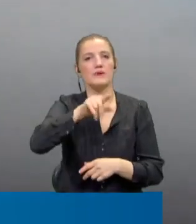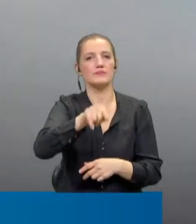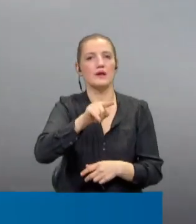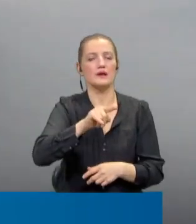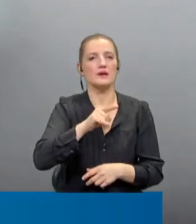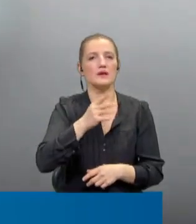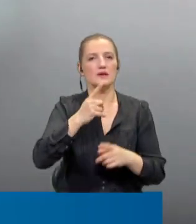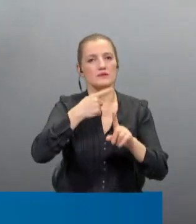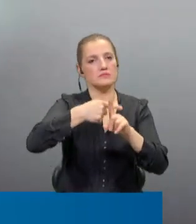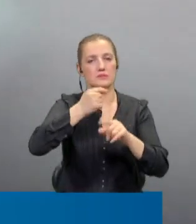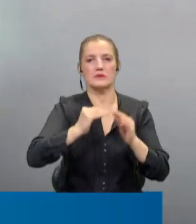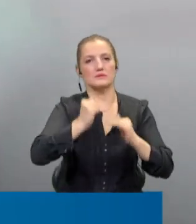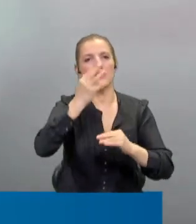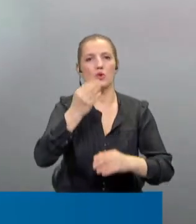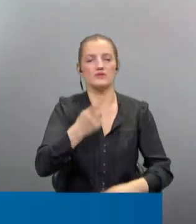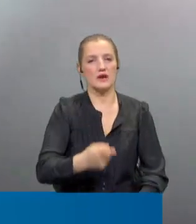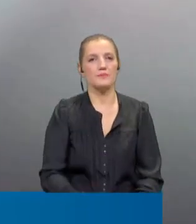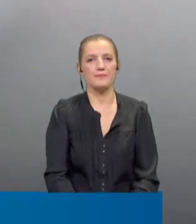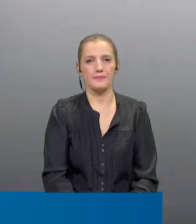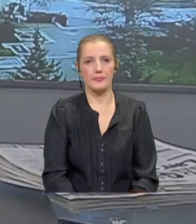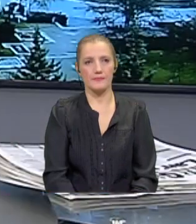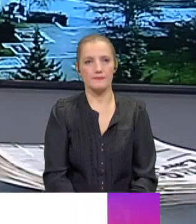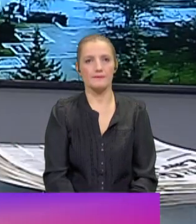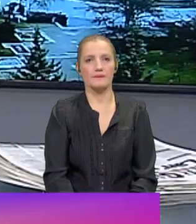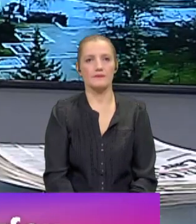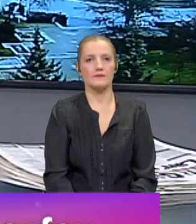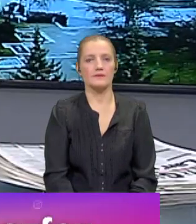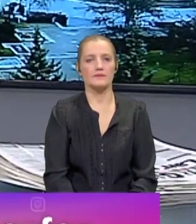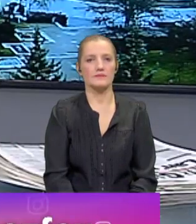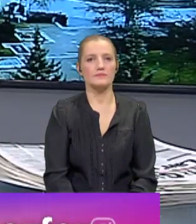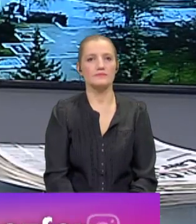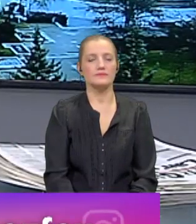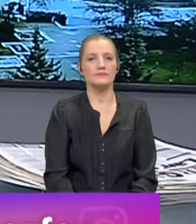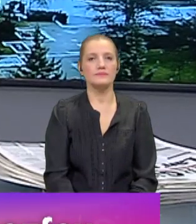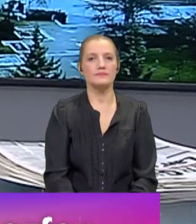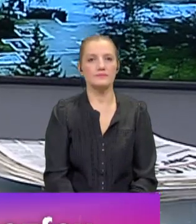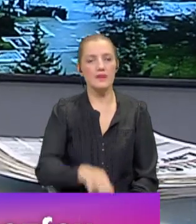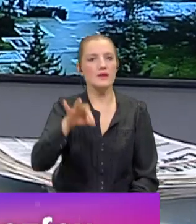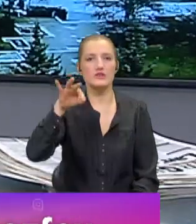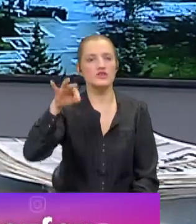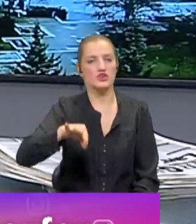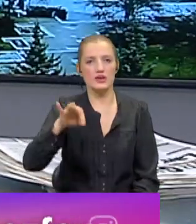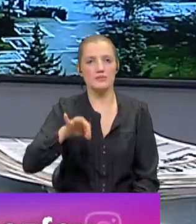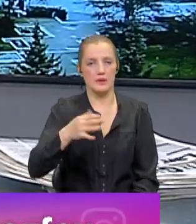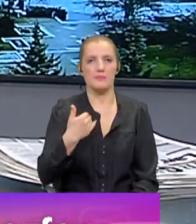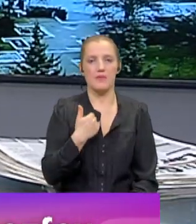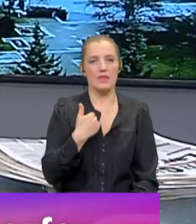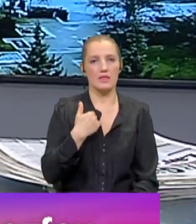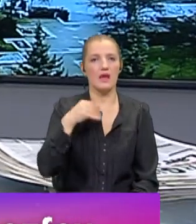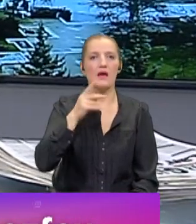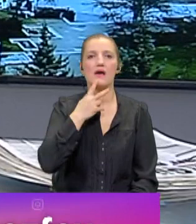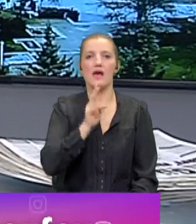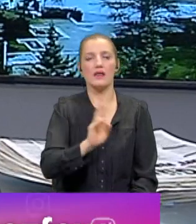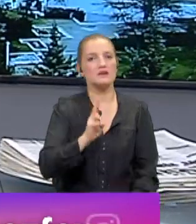hissedilir dereceleri ulaşacak bak şimdi ben şöyle